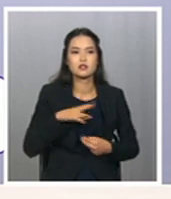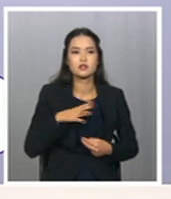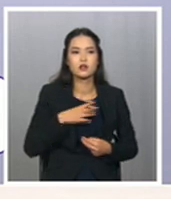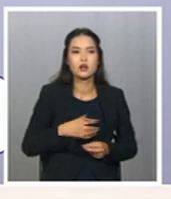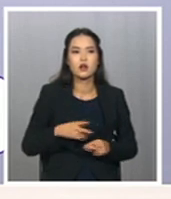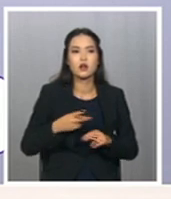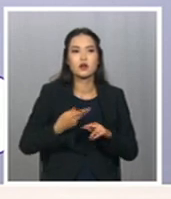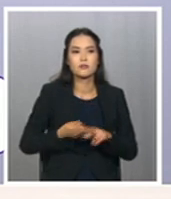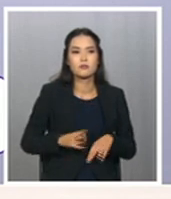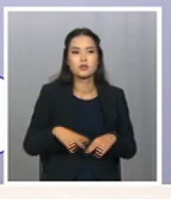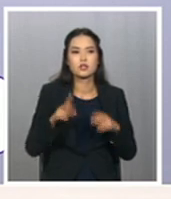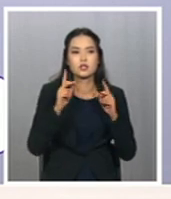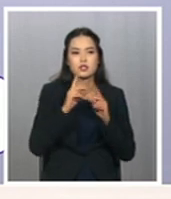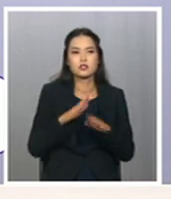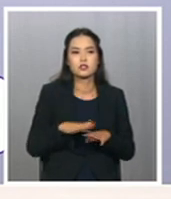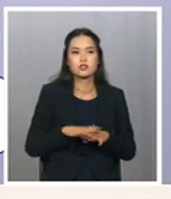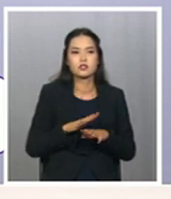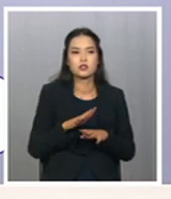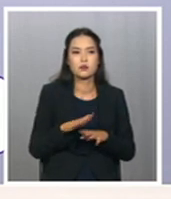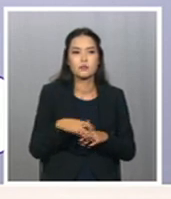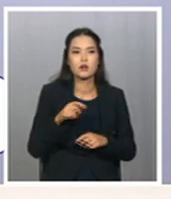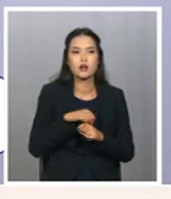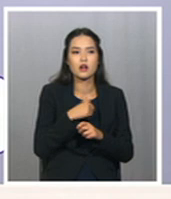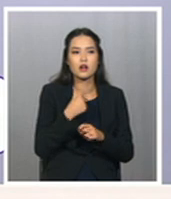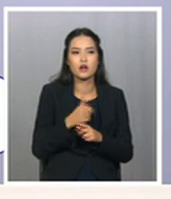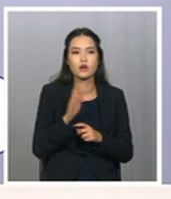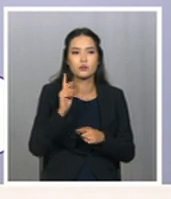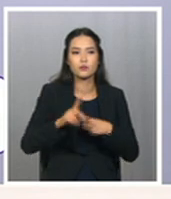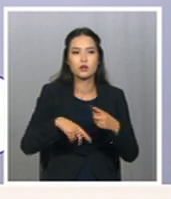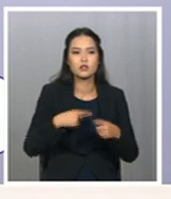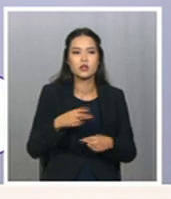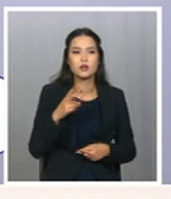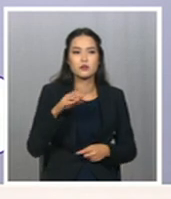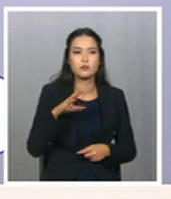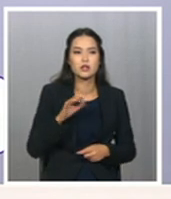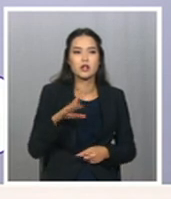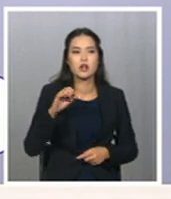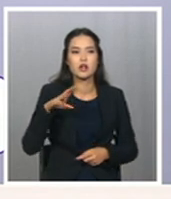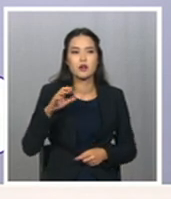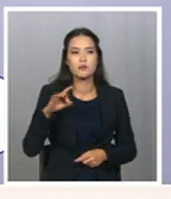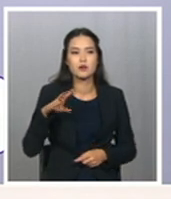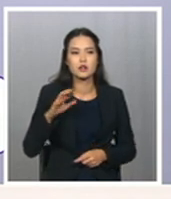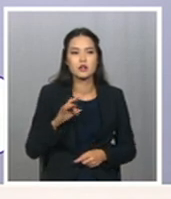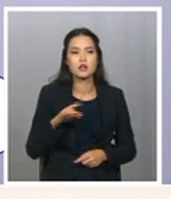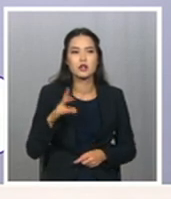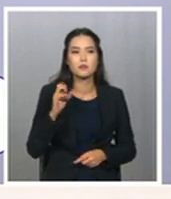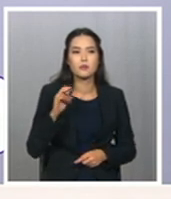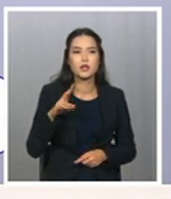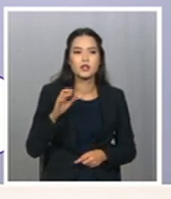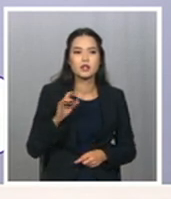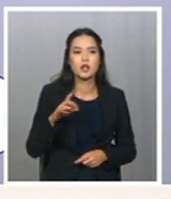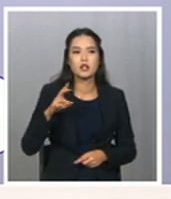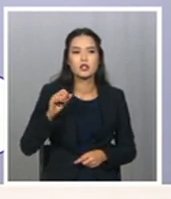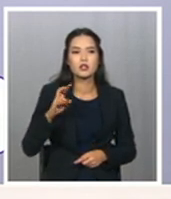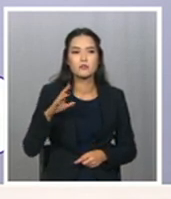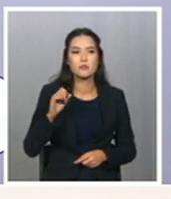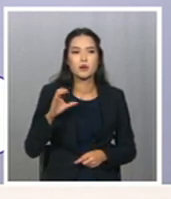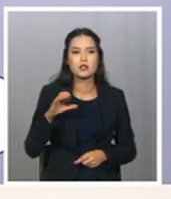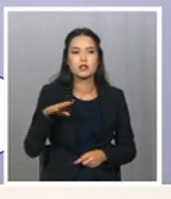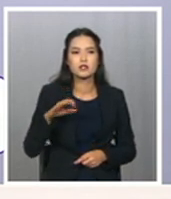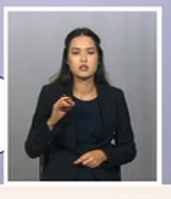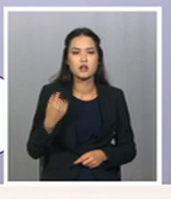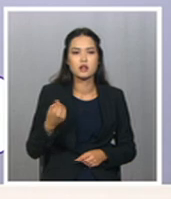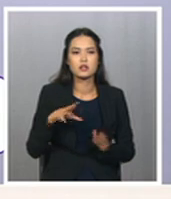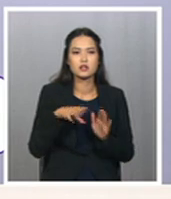Бұл кеңестің құрамына хан ұрпақтары, билер, әмірлер, бектер, дінбасылар кірді.